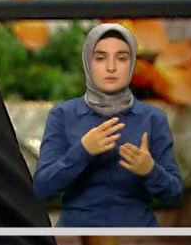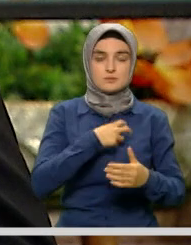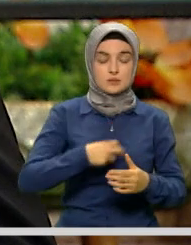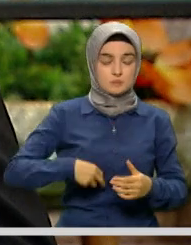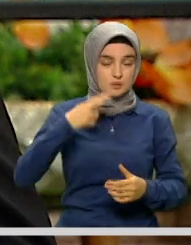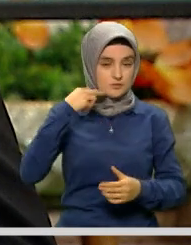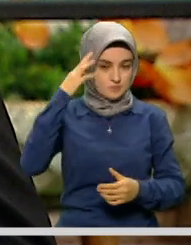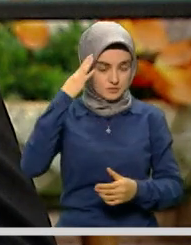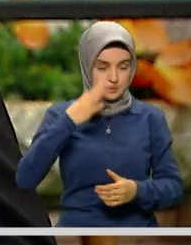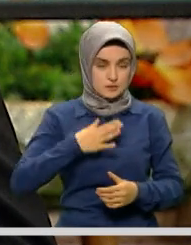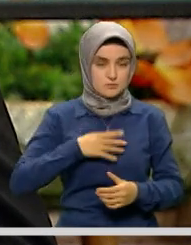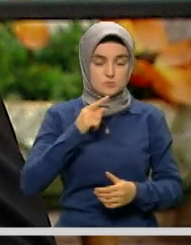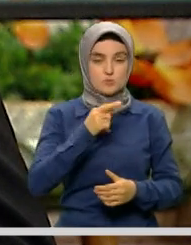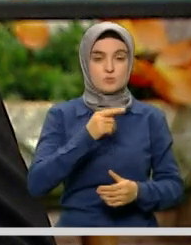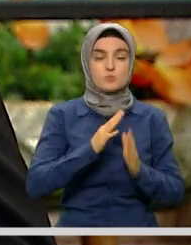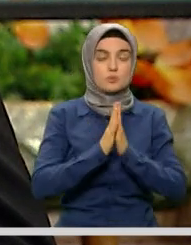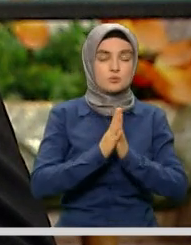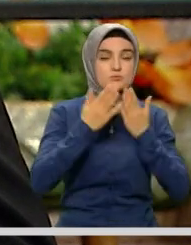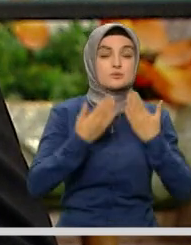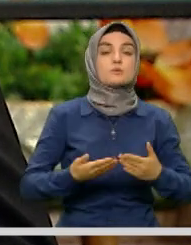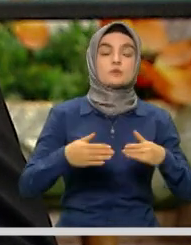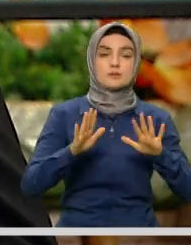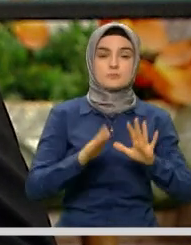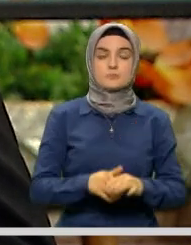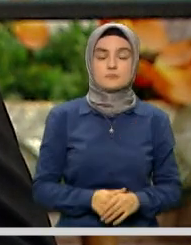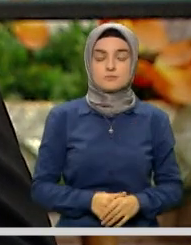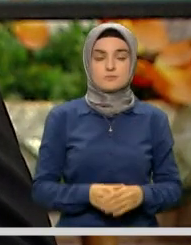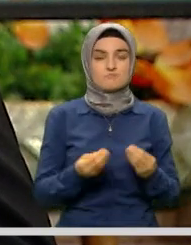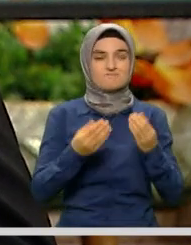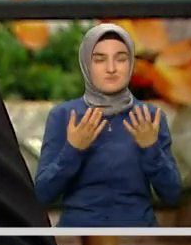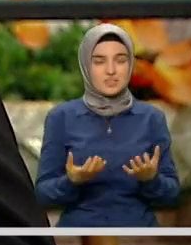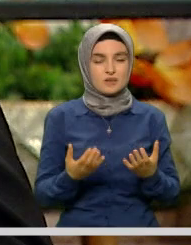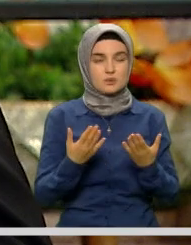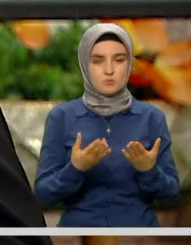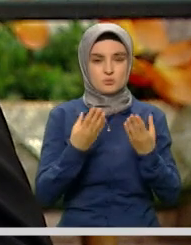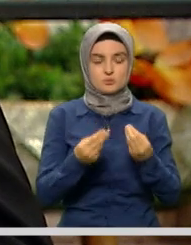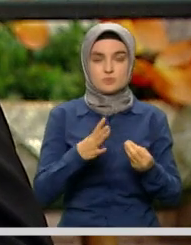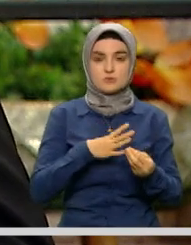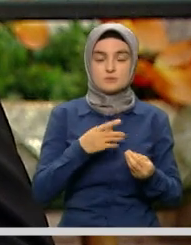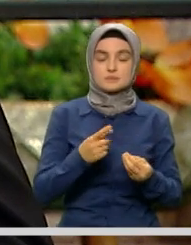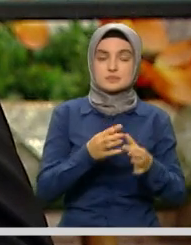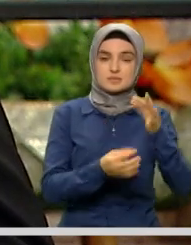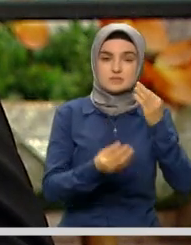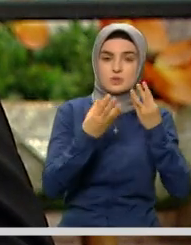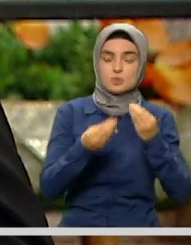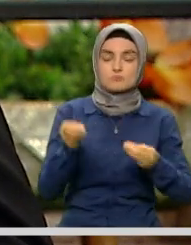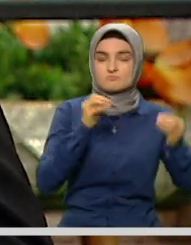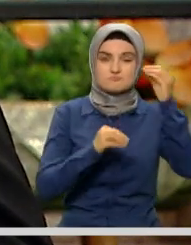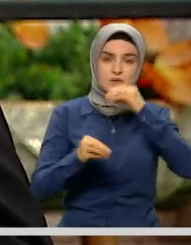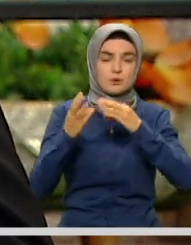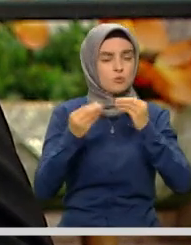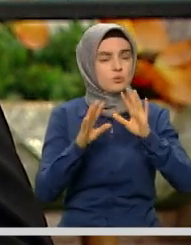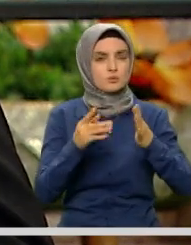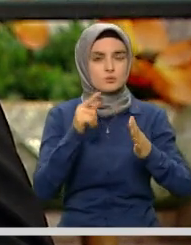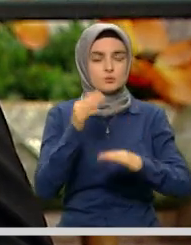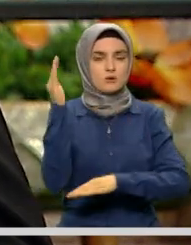etmiyor. Aslında çok ağır bir durum. Yani belki insani olarak birçok bahaneler sunabiliriz. Ama o işte Hazreti